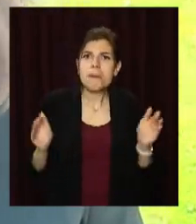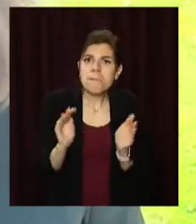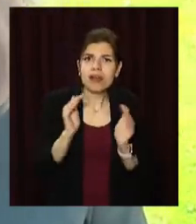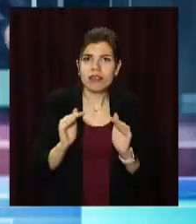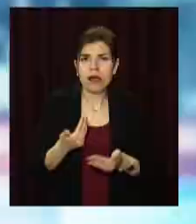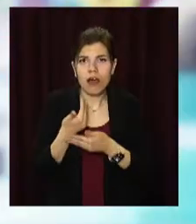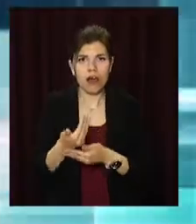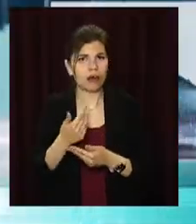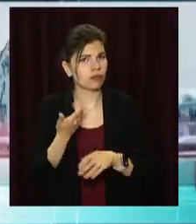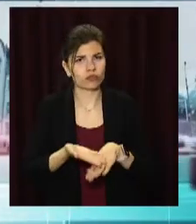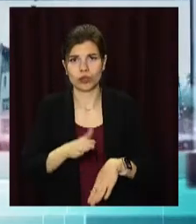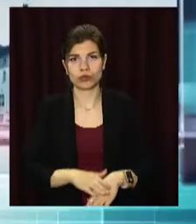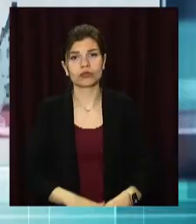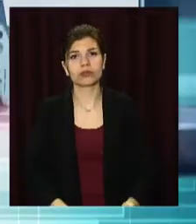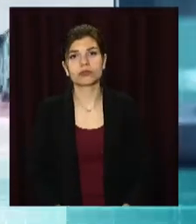дітьми.